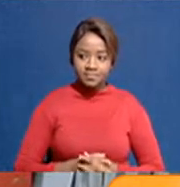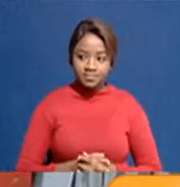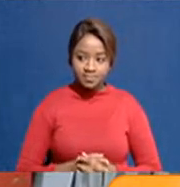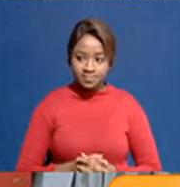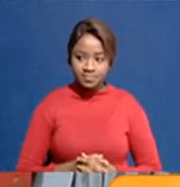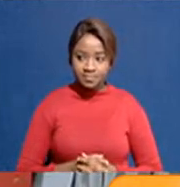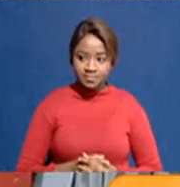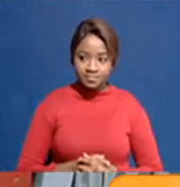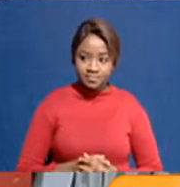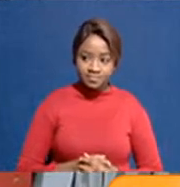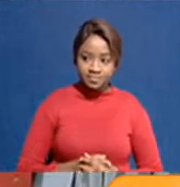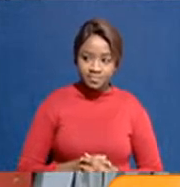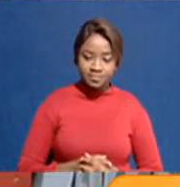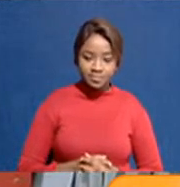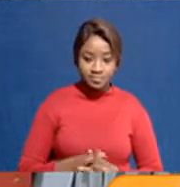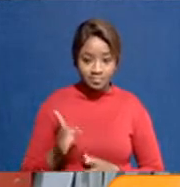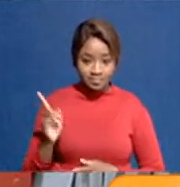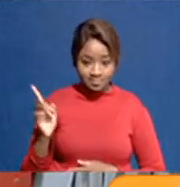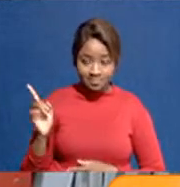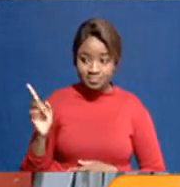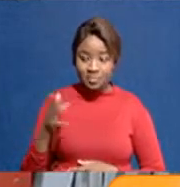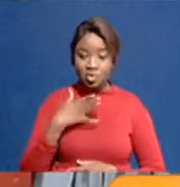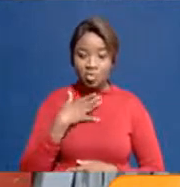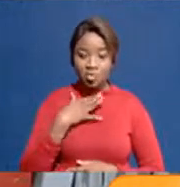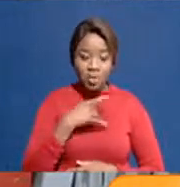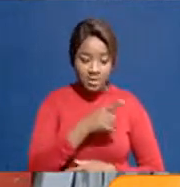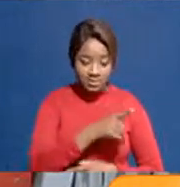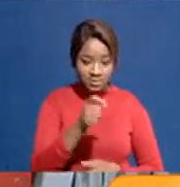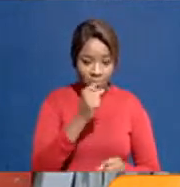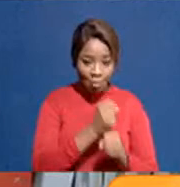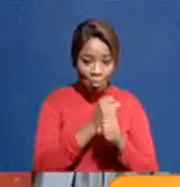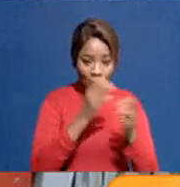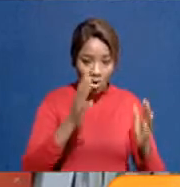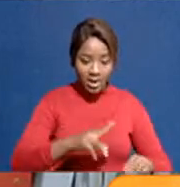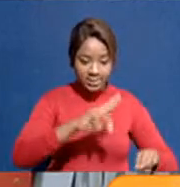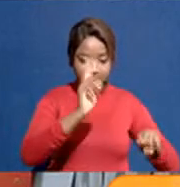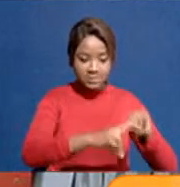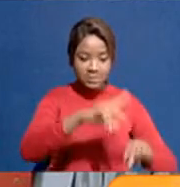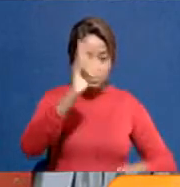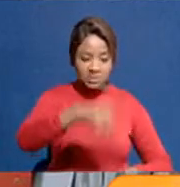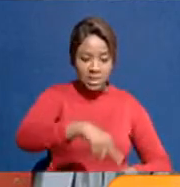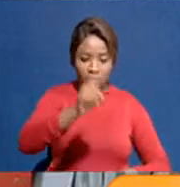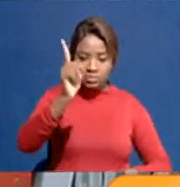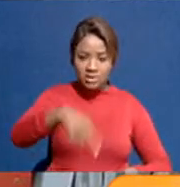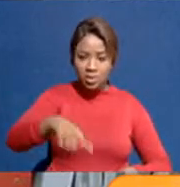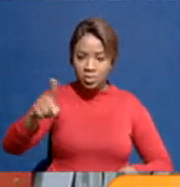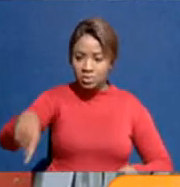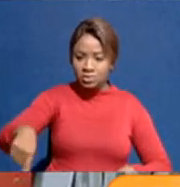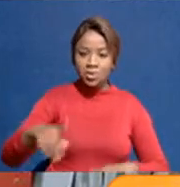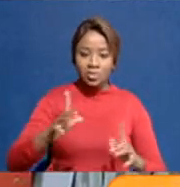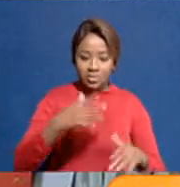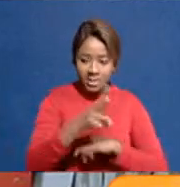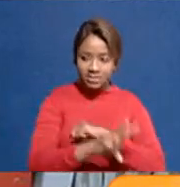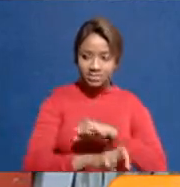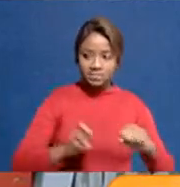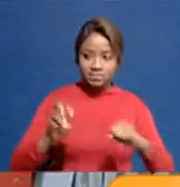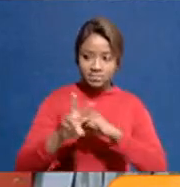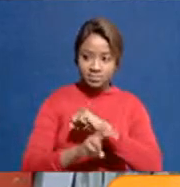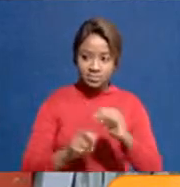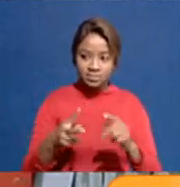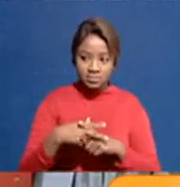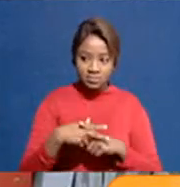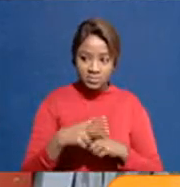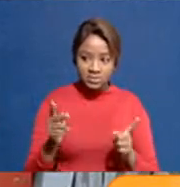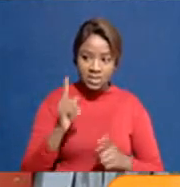tunawaona katika chumba hiki wakiwataka wafanyikazi watatu kuketi chini na kisha kuwaibia mali.